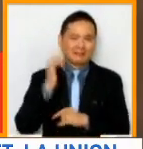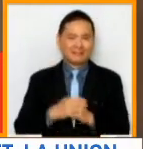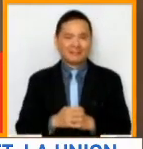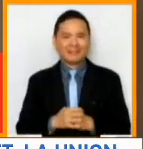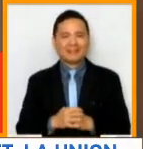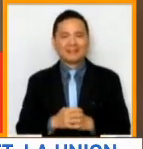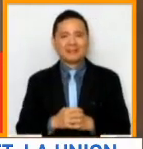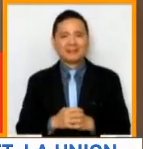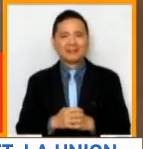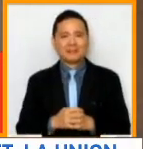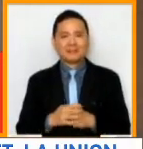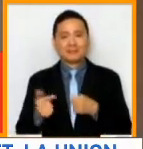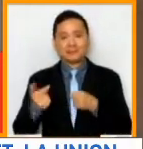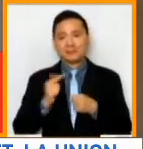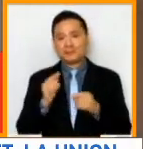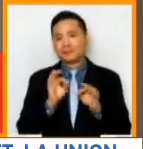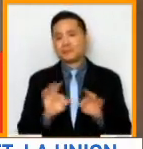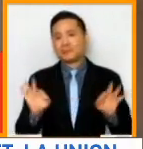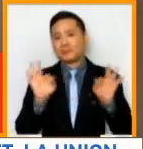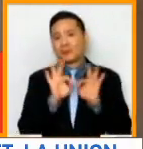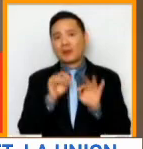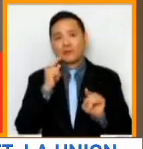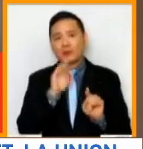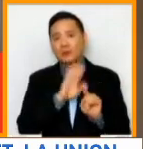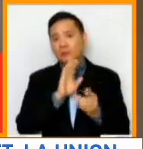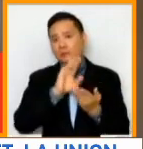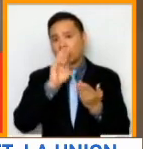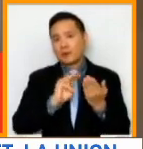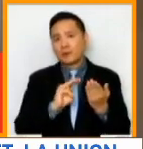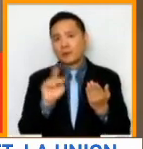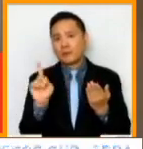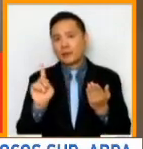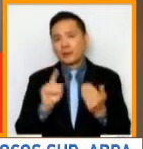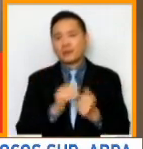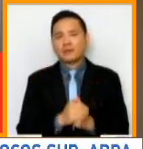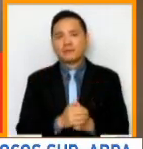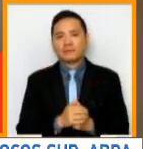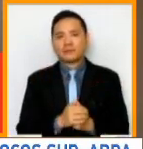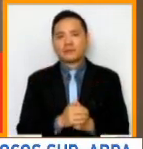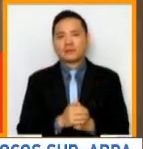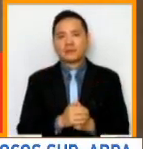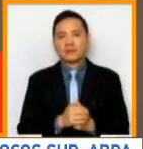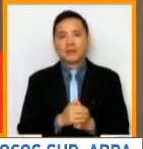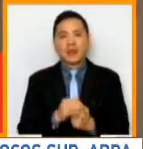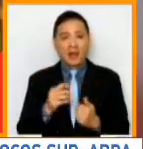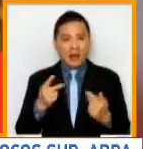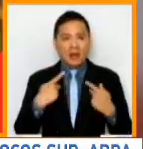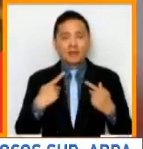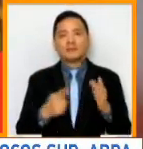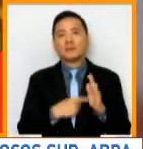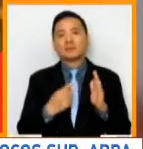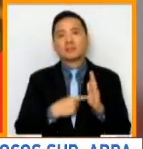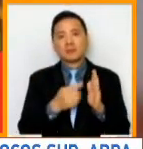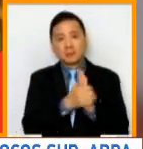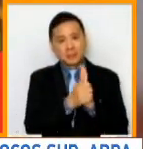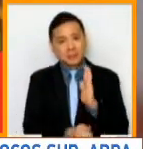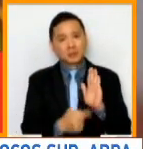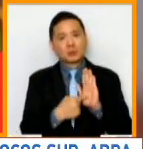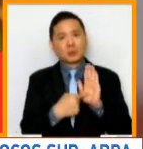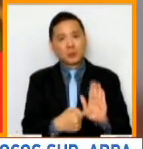daw na nakakamangha sa kanilang proyekto tuwing may lumilitaw na munting talento. Dahil yung mga bata ay nasa bahay,